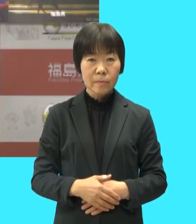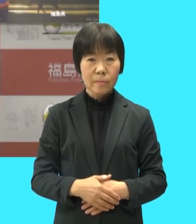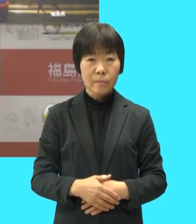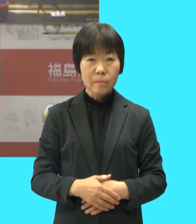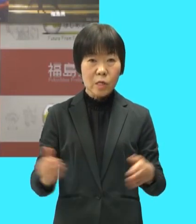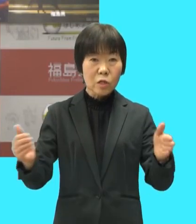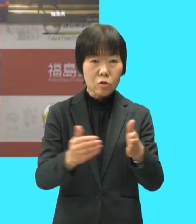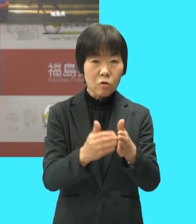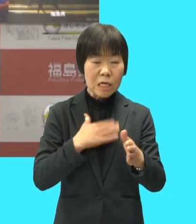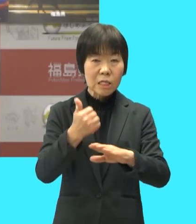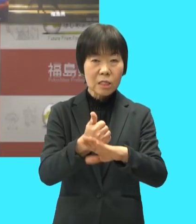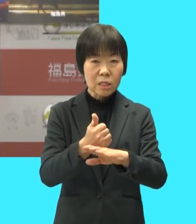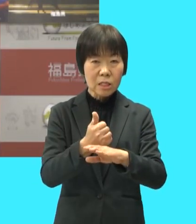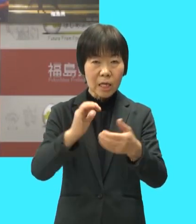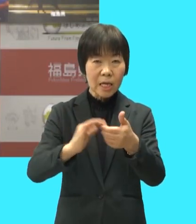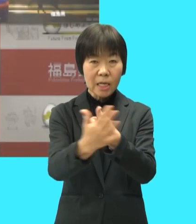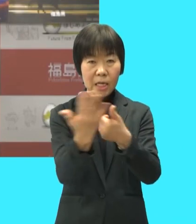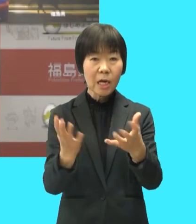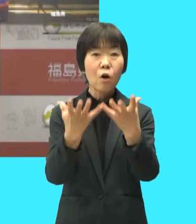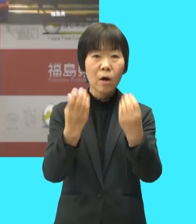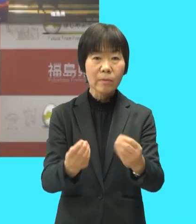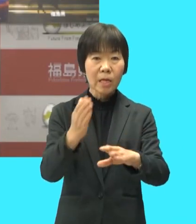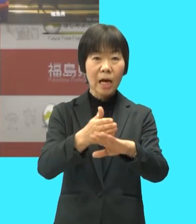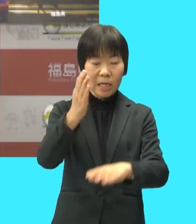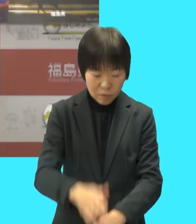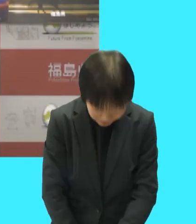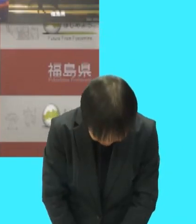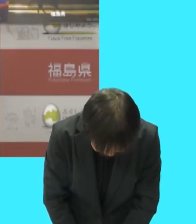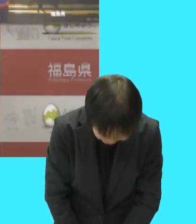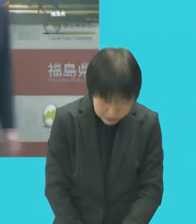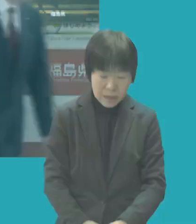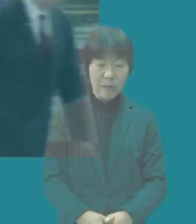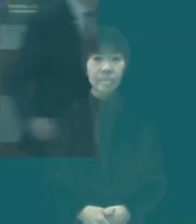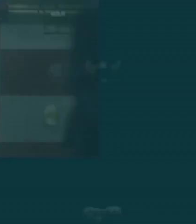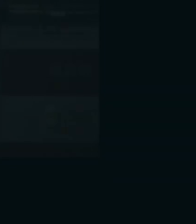ました。それでは以上で日程歴史会見を終了します。 ありがとうございました。ありがとうございました。